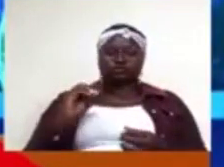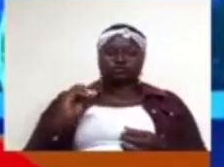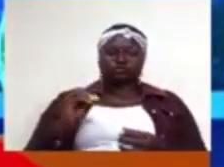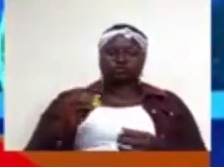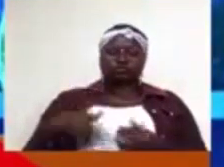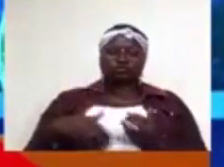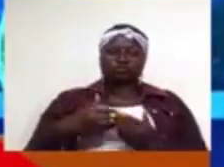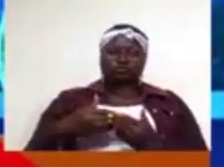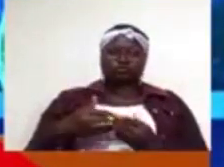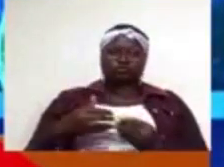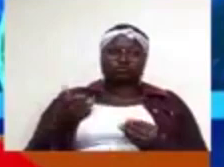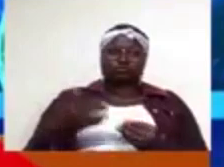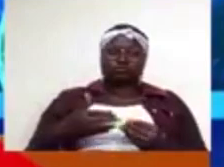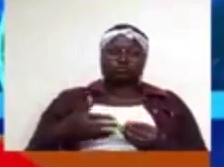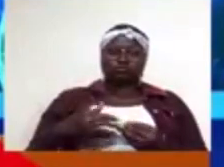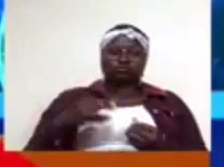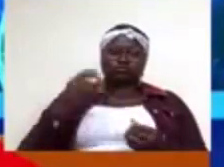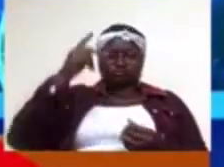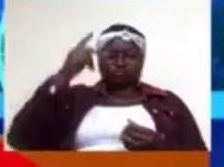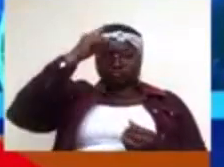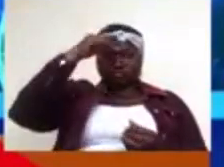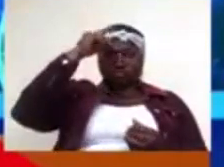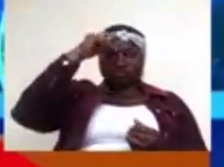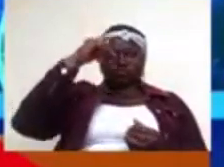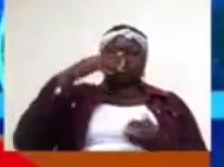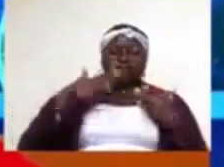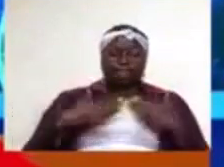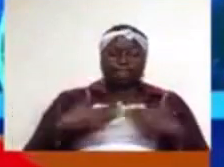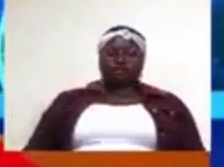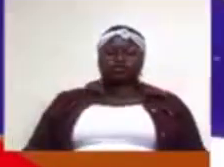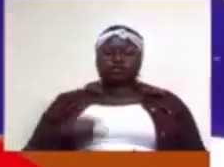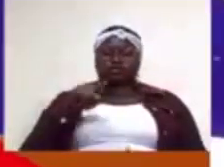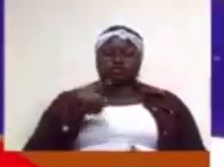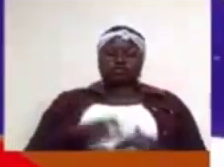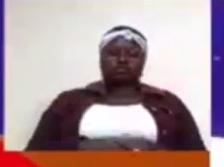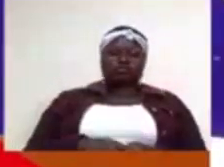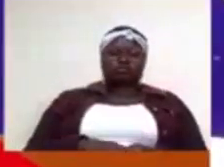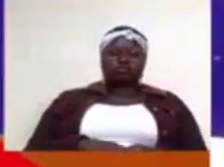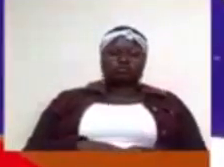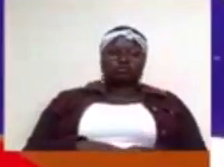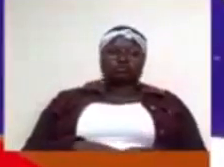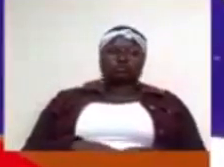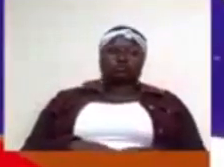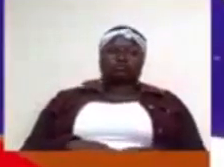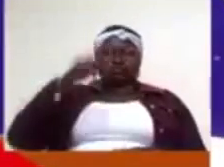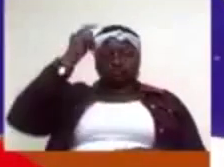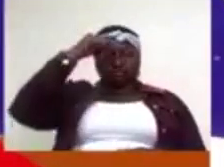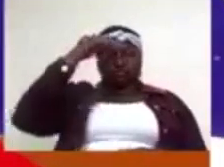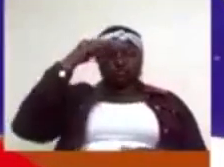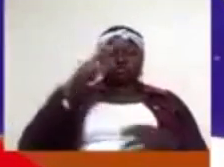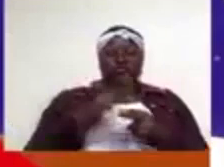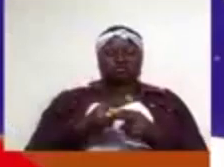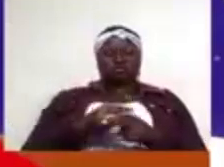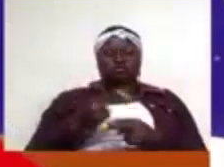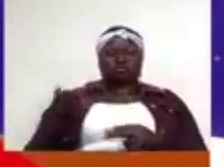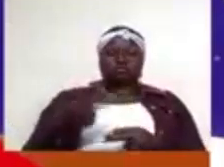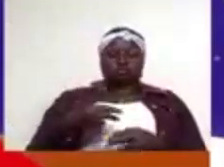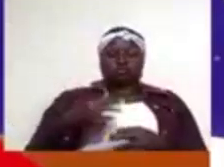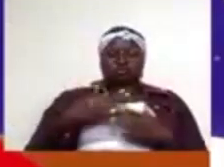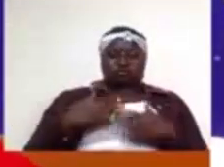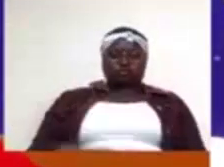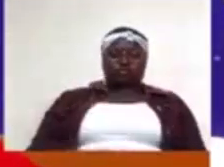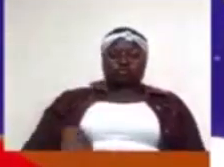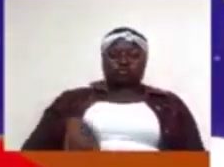tungiona ginya mafitha aria ture number 1 umenye ucio ni mudu tawe kugo tutane na ritwa riri ya fitha ari kana forithi ri ni